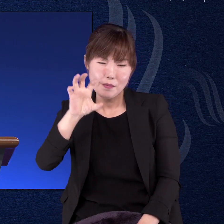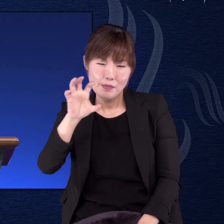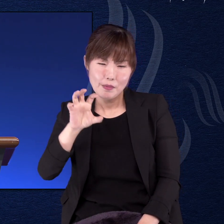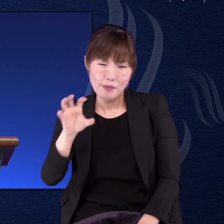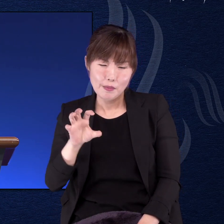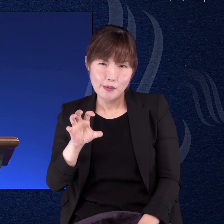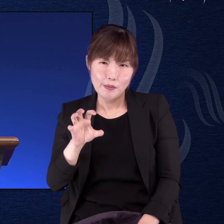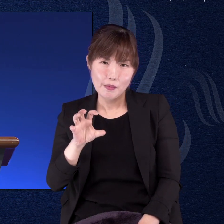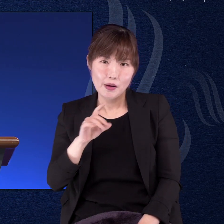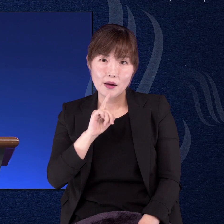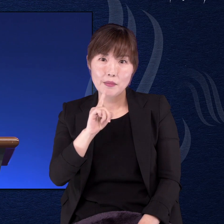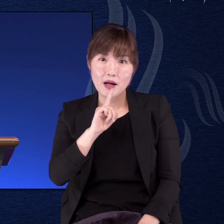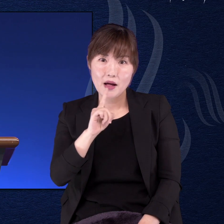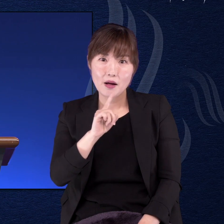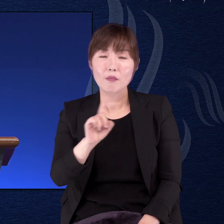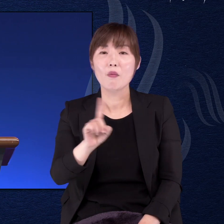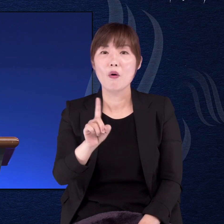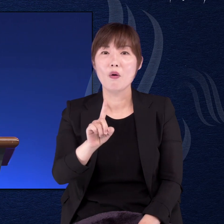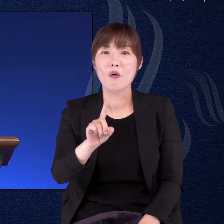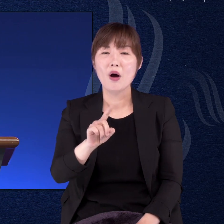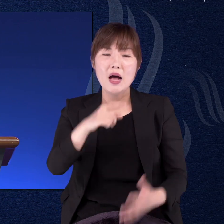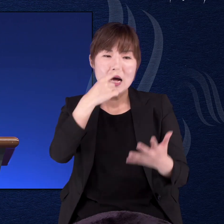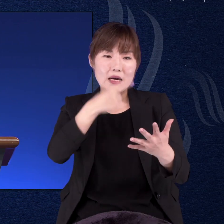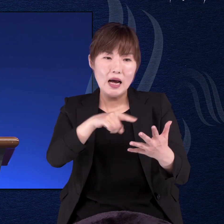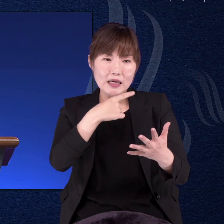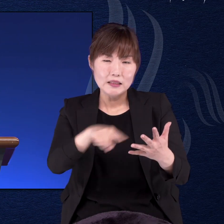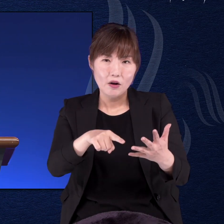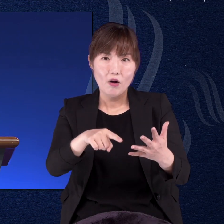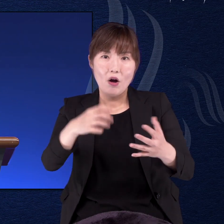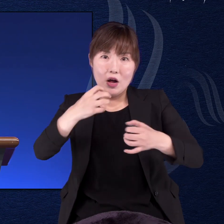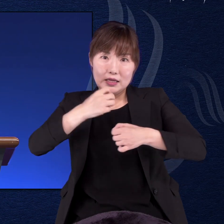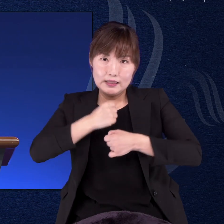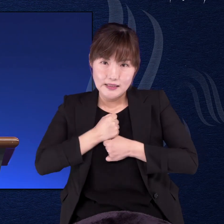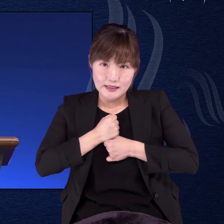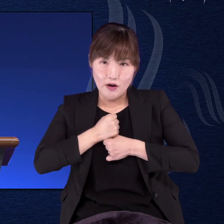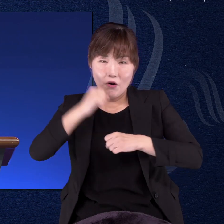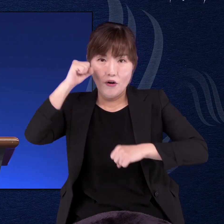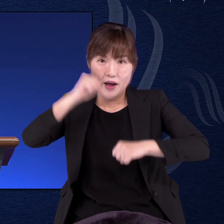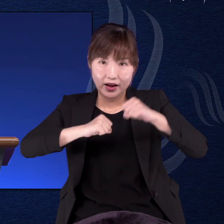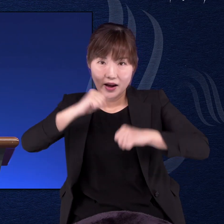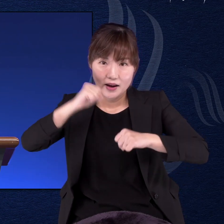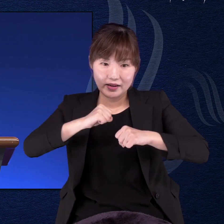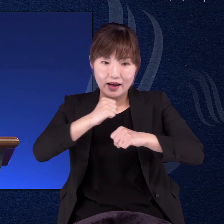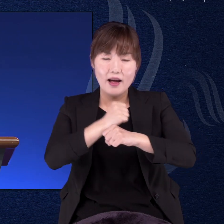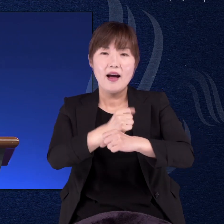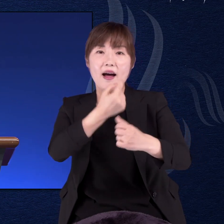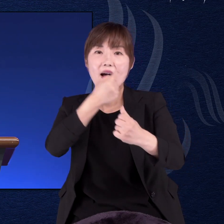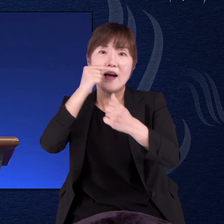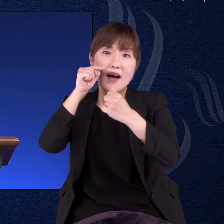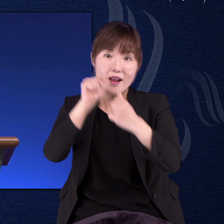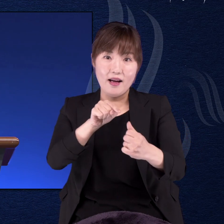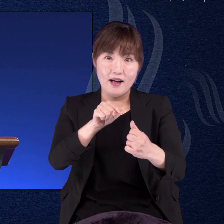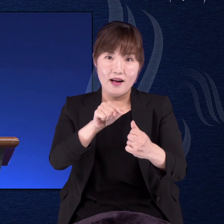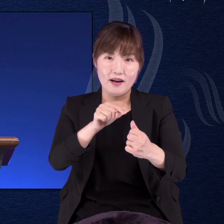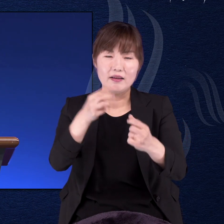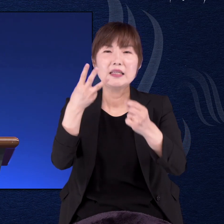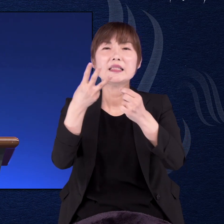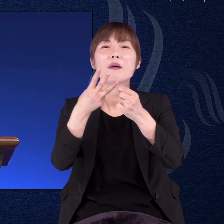가르쳐 지켜 행하게 하라. 가르쳐 지켜 행하게 하는 게 세 번째 부모의 사명입니다.